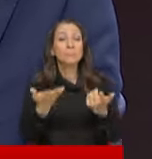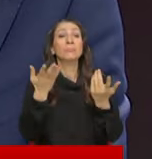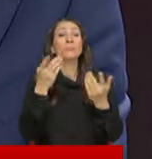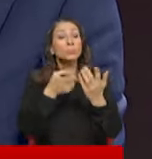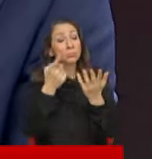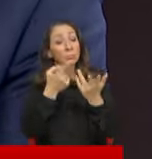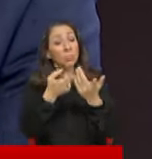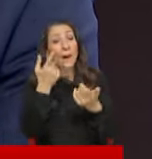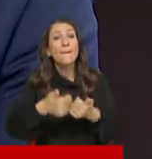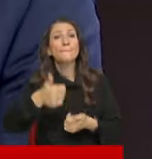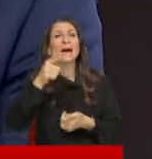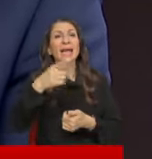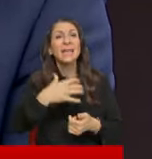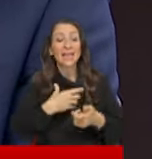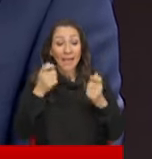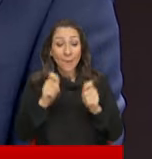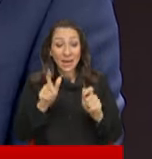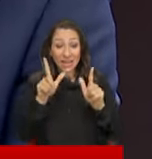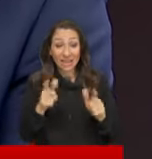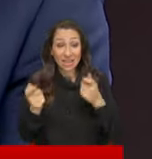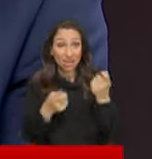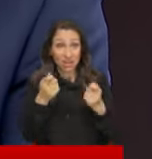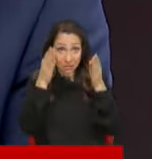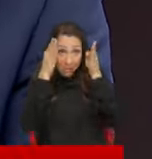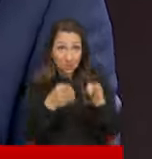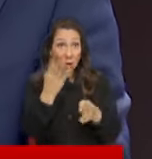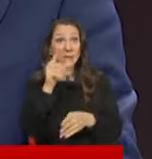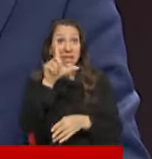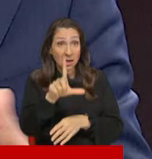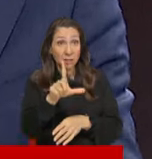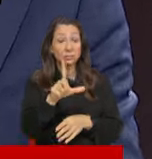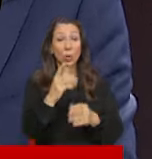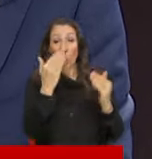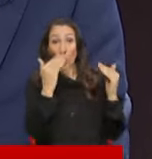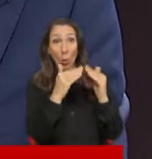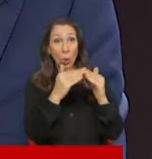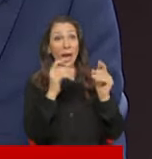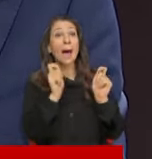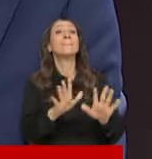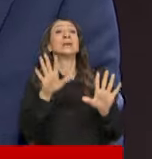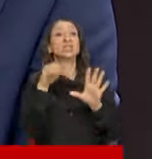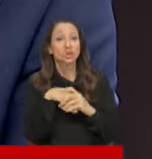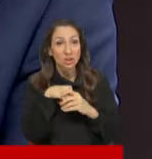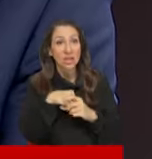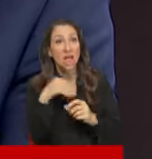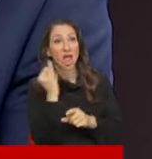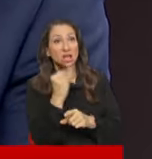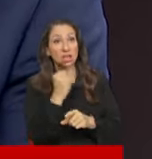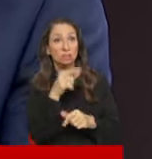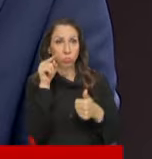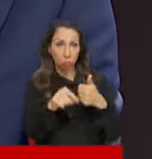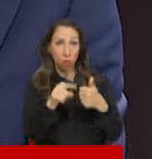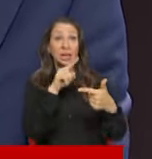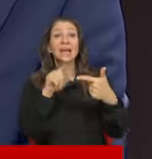Dolayısıyla bakanlar kendi yapmaları görevi yapmaları gereken görevi layıkıyla yerine getirmedikleri için eleştirimiz bir bu